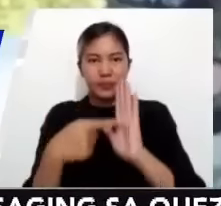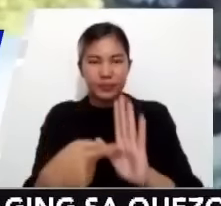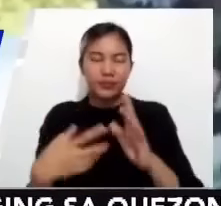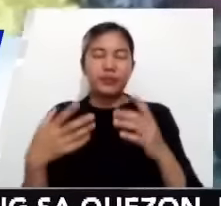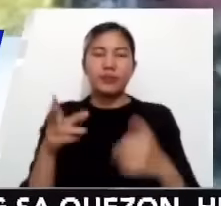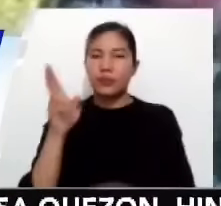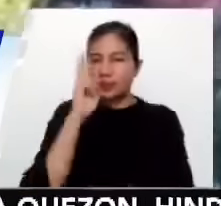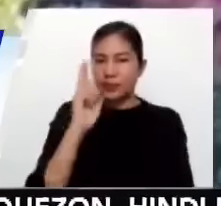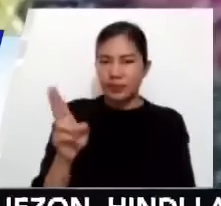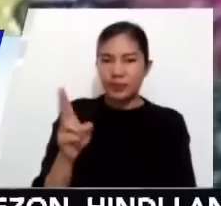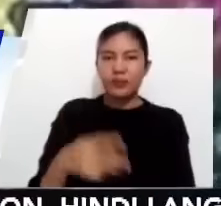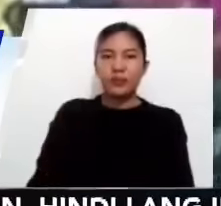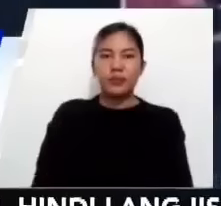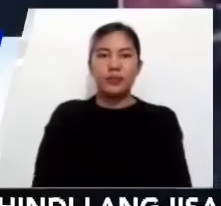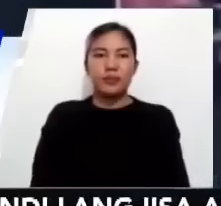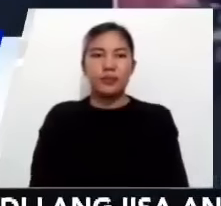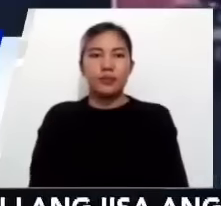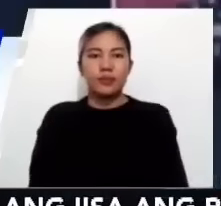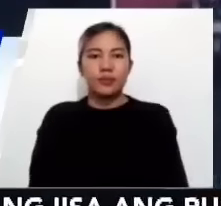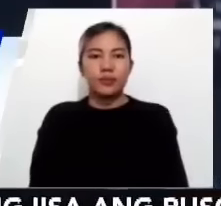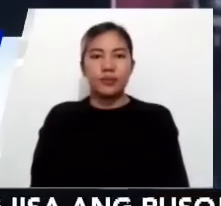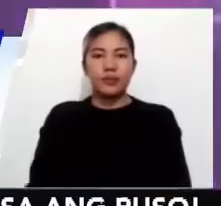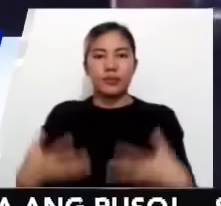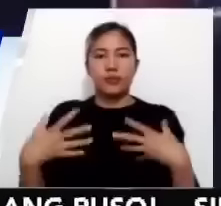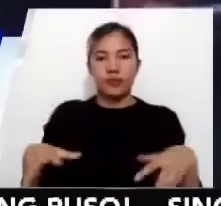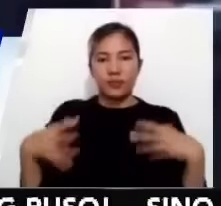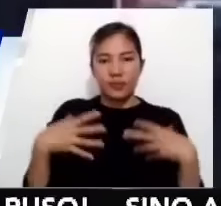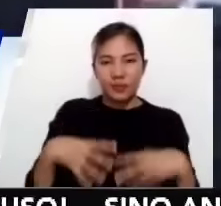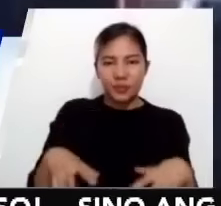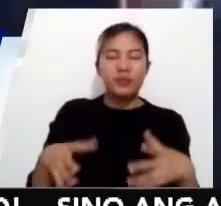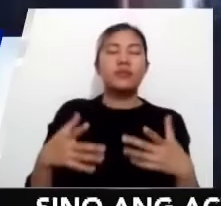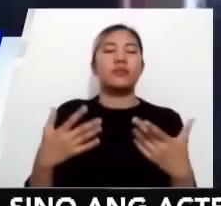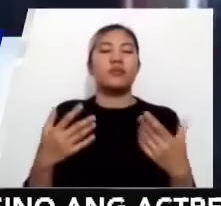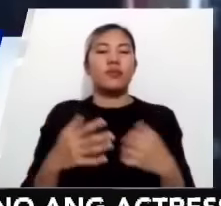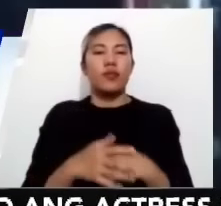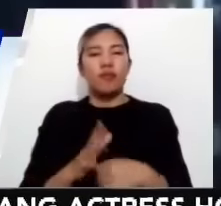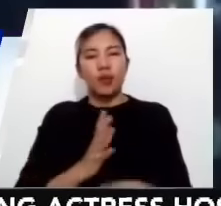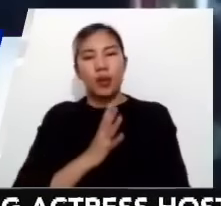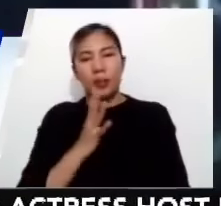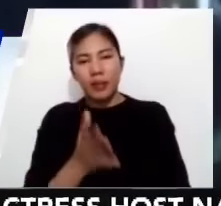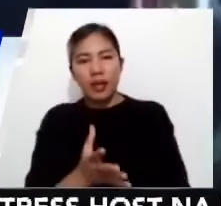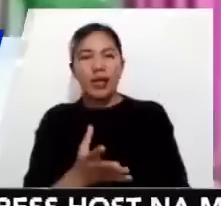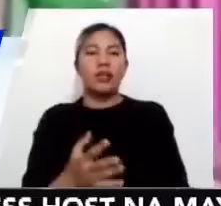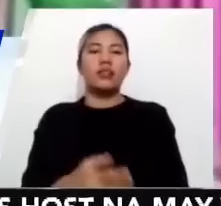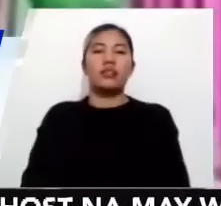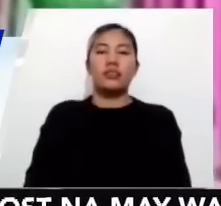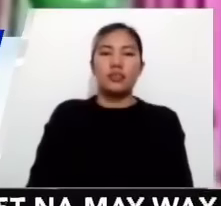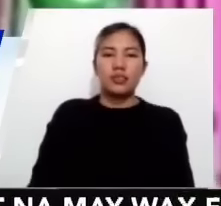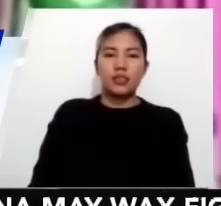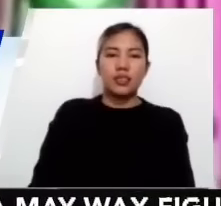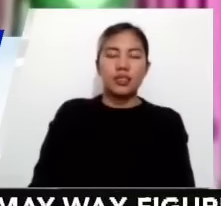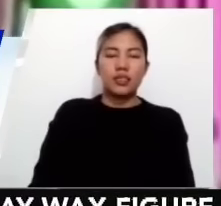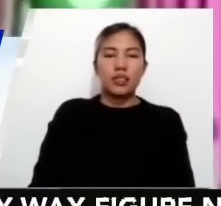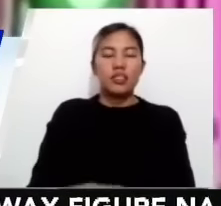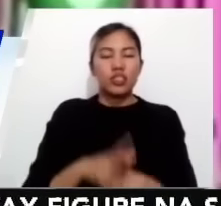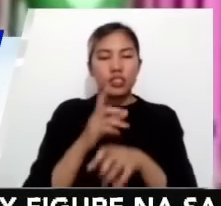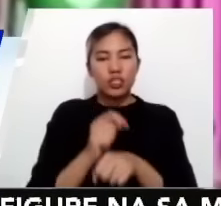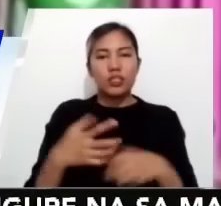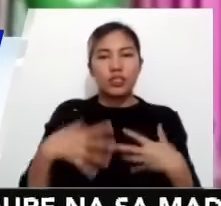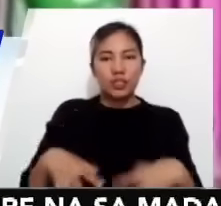opening number, traditional attires, hanggang sa formal at evening gown competition. At syempre, papahuli ba naman sina attorney